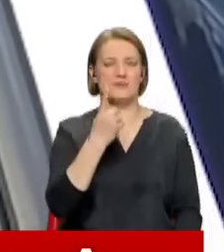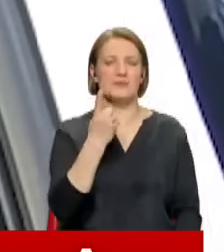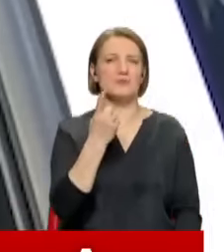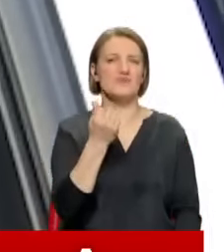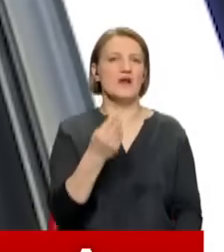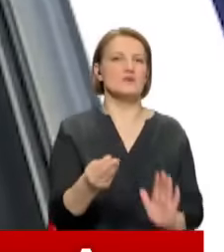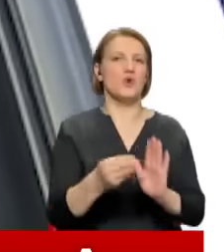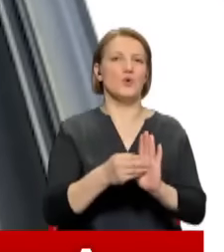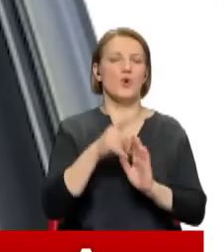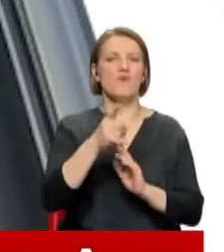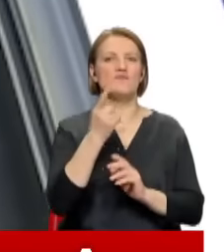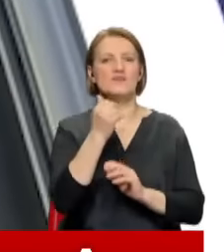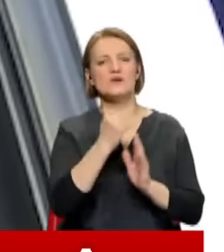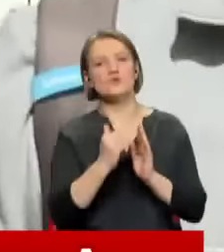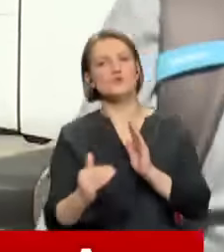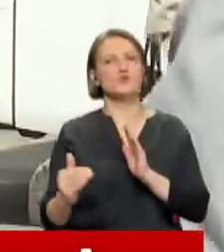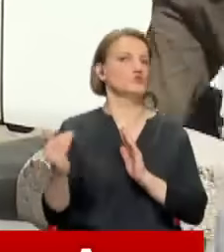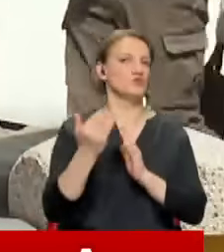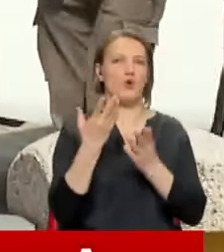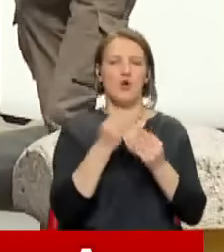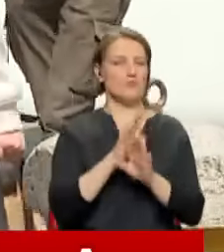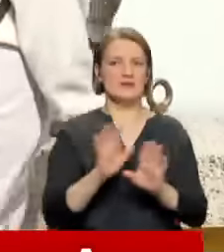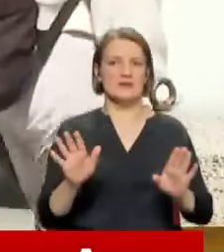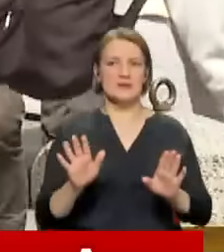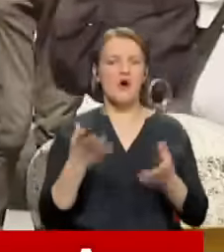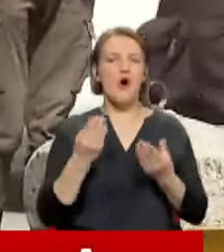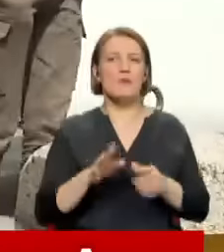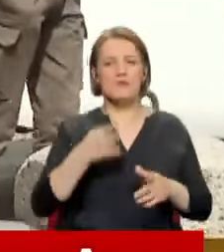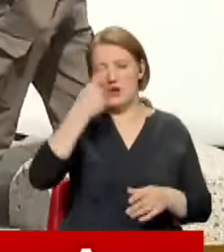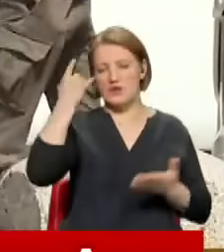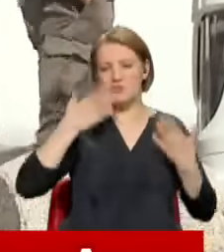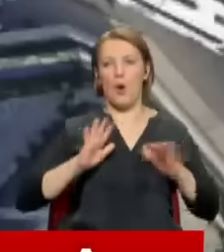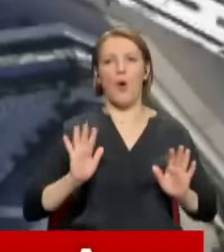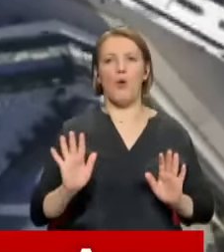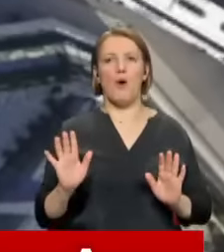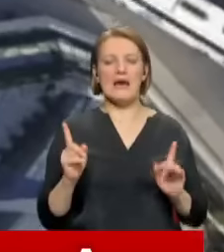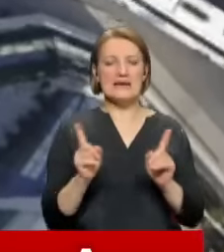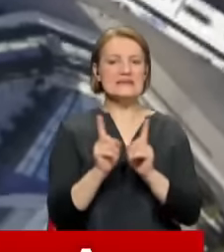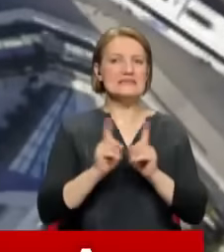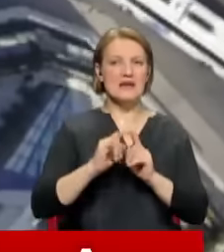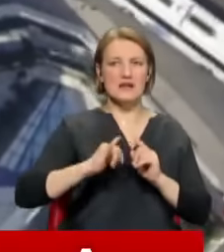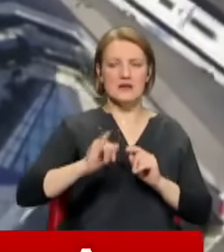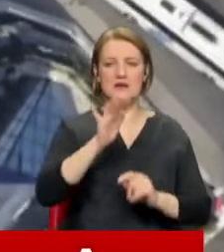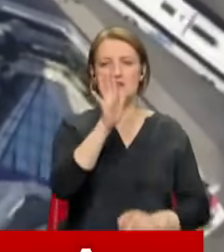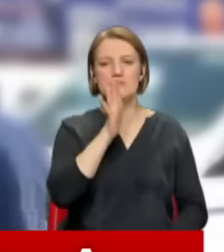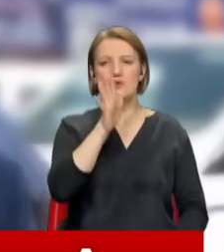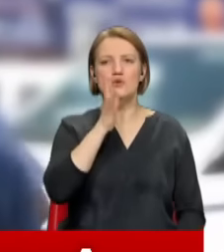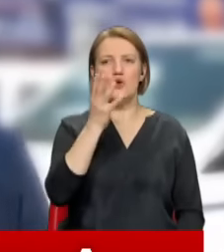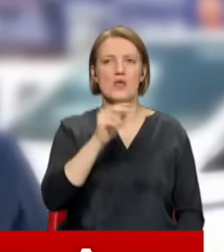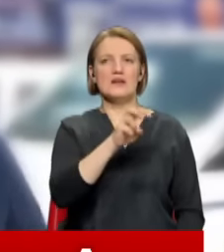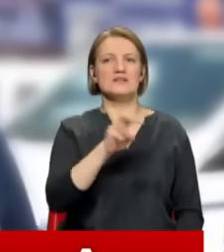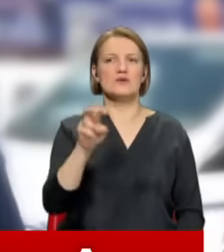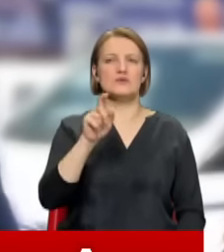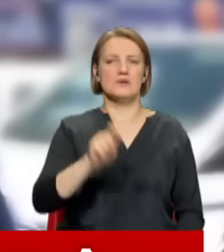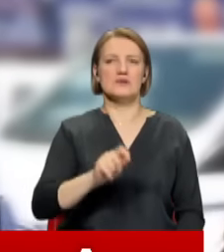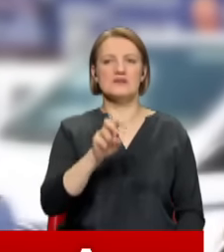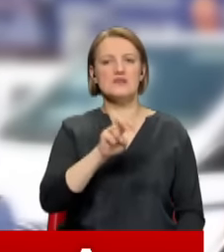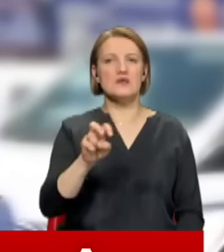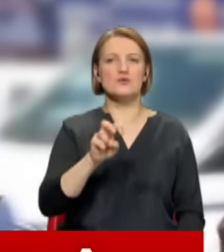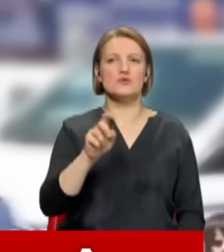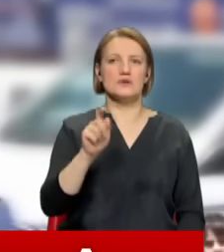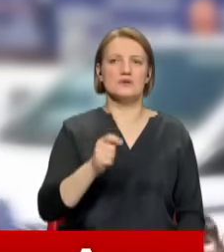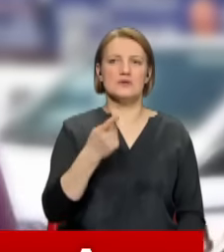fiyat var. O fiyatın üzerine çıkmadık. Çıkma şansımız da yoktur. Kısa mesafeler 500 olan yeri 800 yaptı. 800 olan